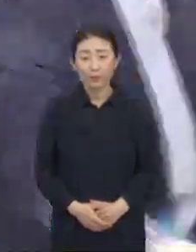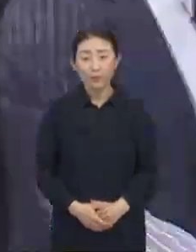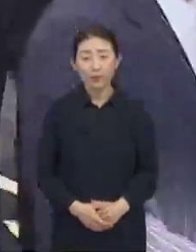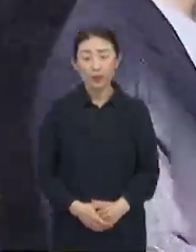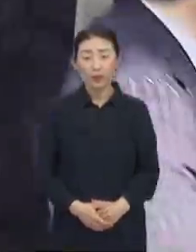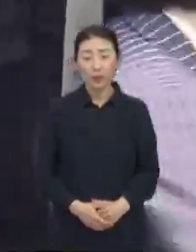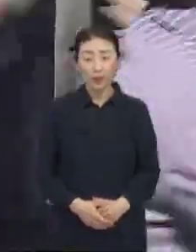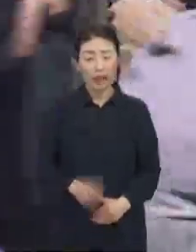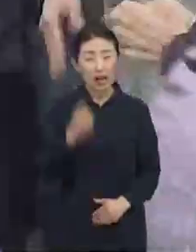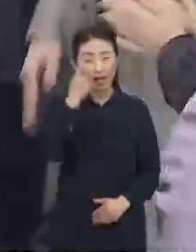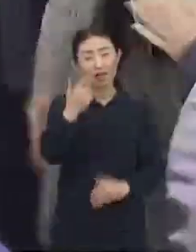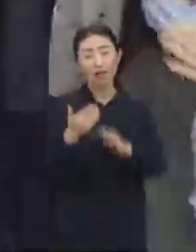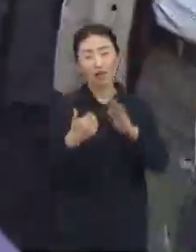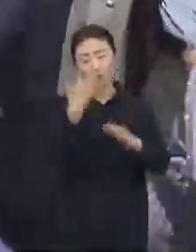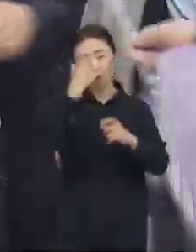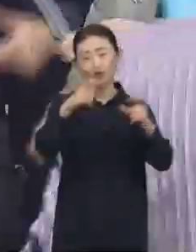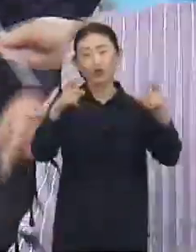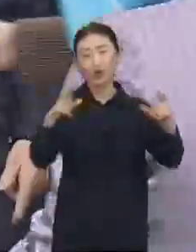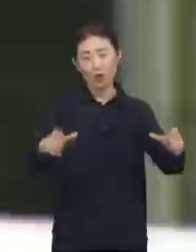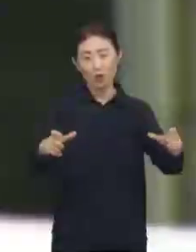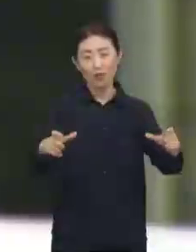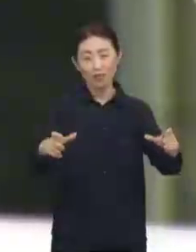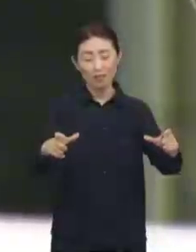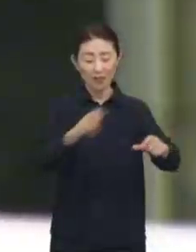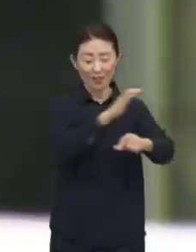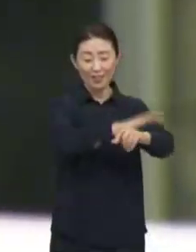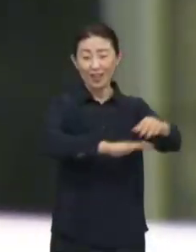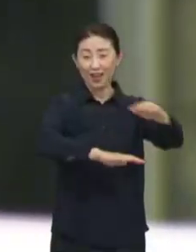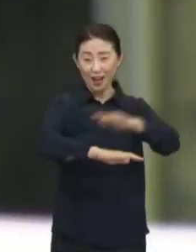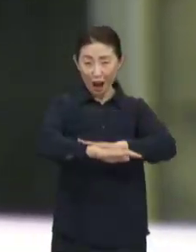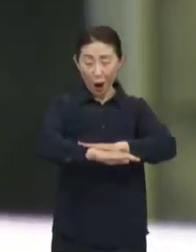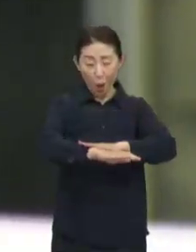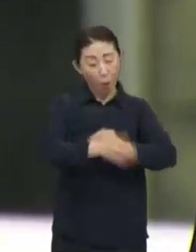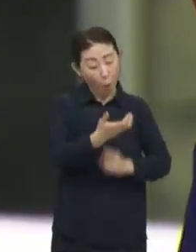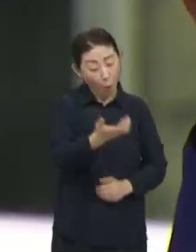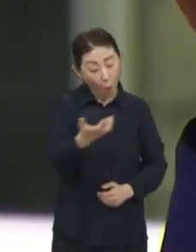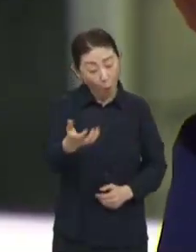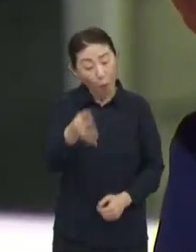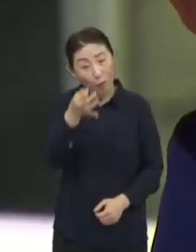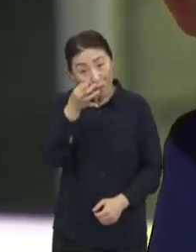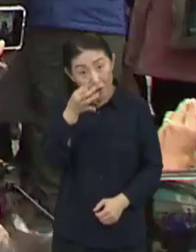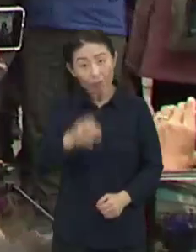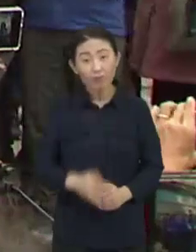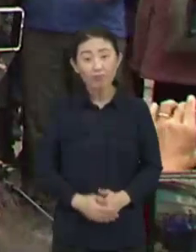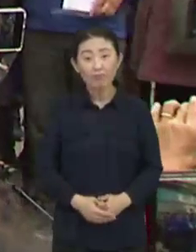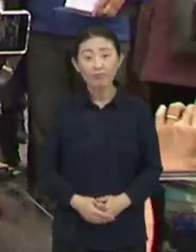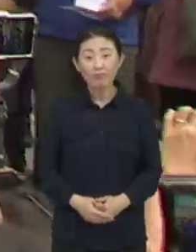총선 30일 전부터 충청권을 찾은 각 당 지도부의 동선을 추적해봤습니다.